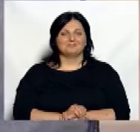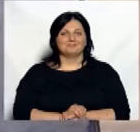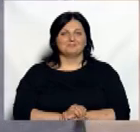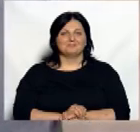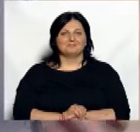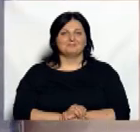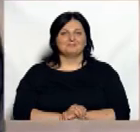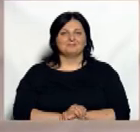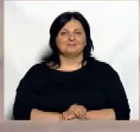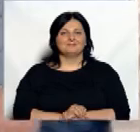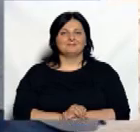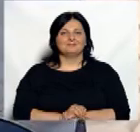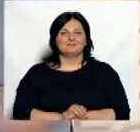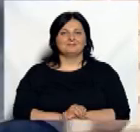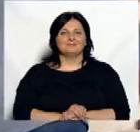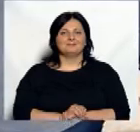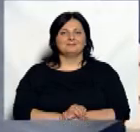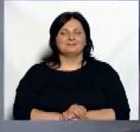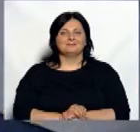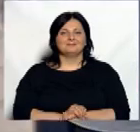მიდი, გენა.